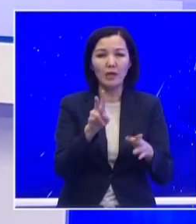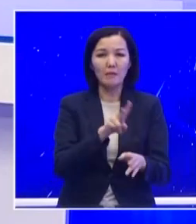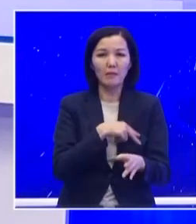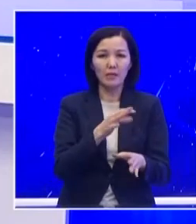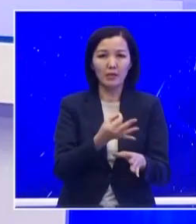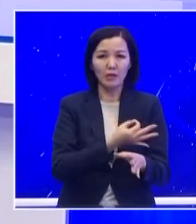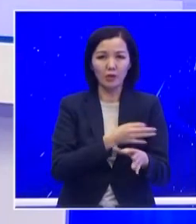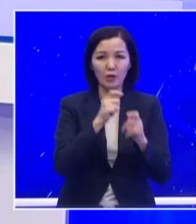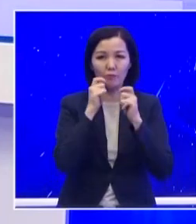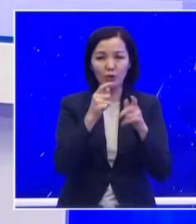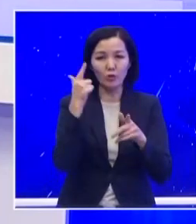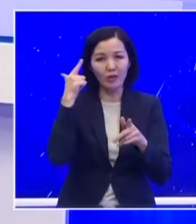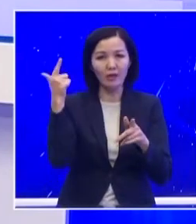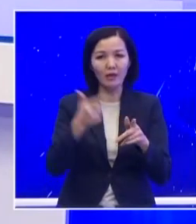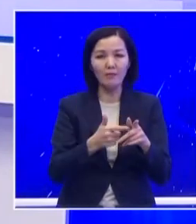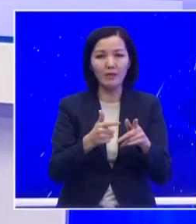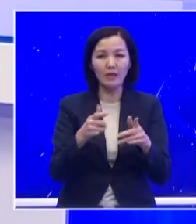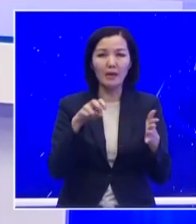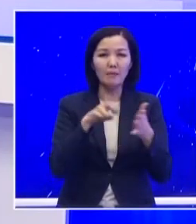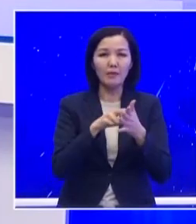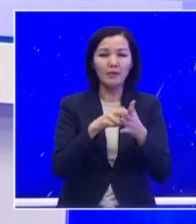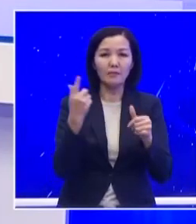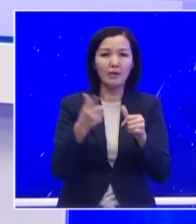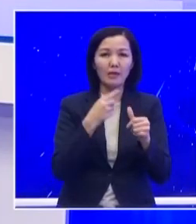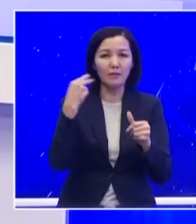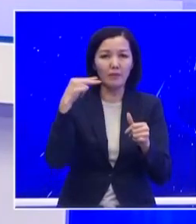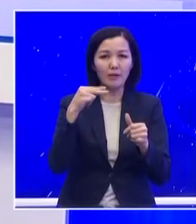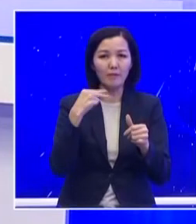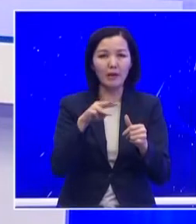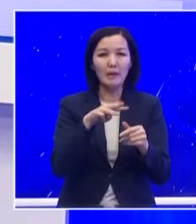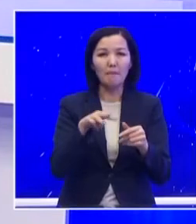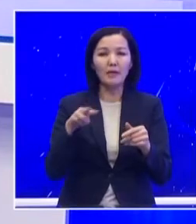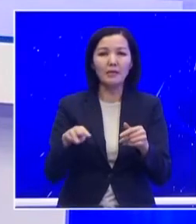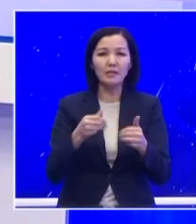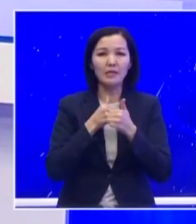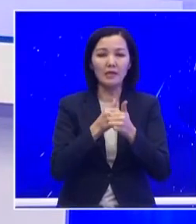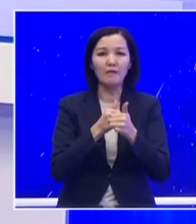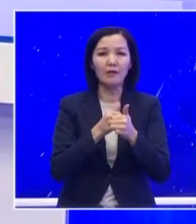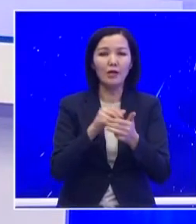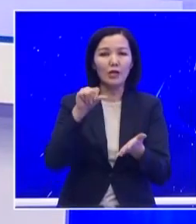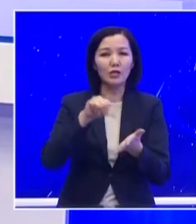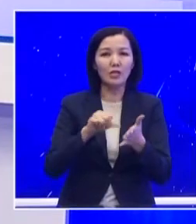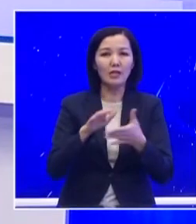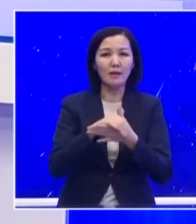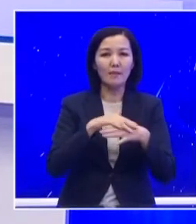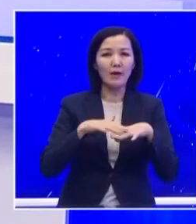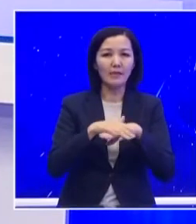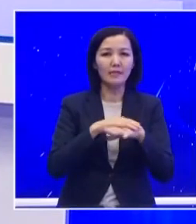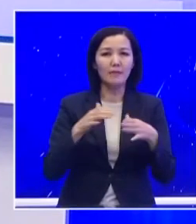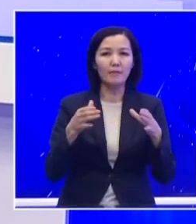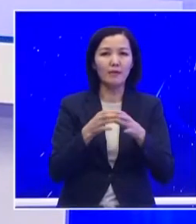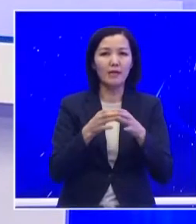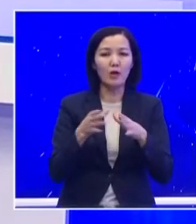нагрудные знаки, почетные грамоты и благодарственные письма от имени Елбасы, премьер-министра и главы края членам ассамблеи вручил аким